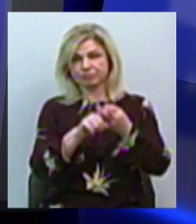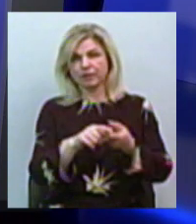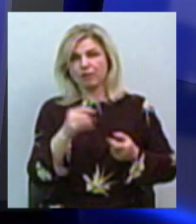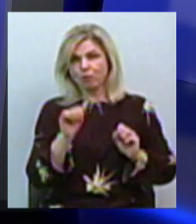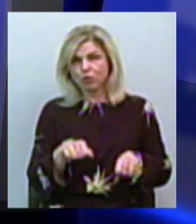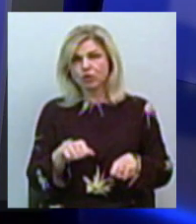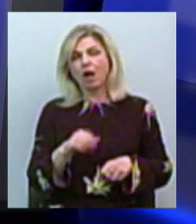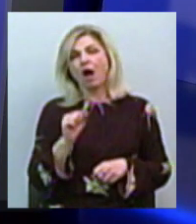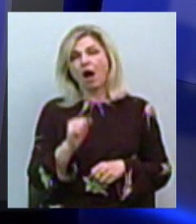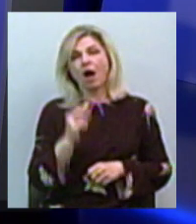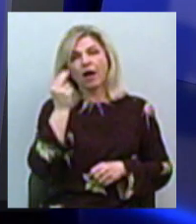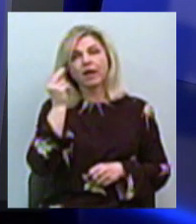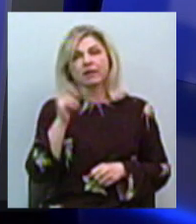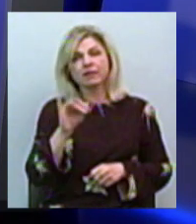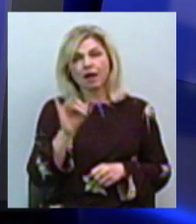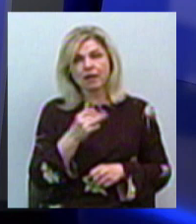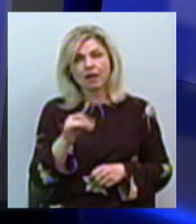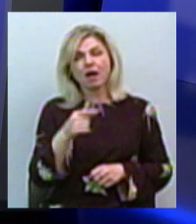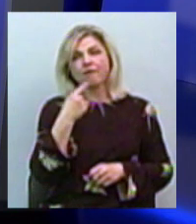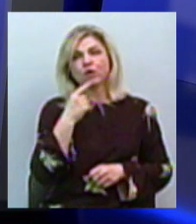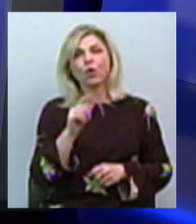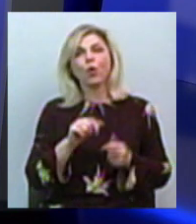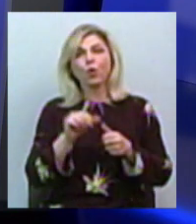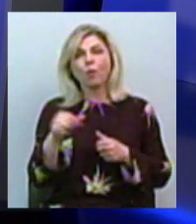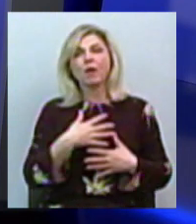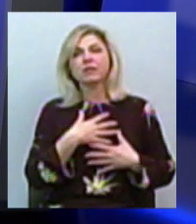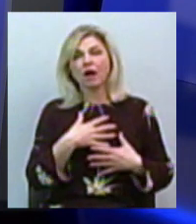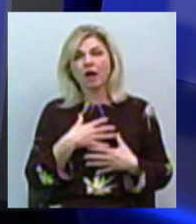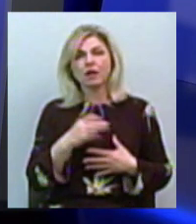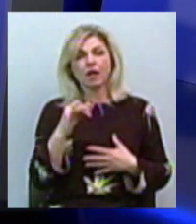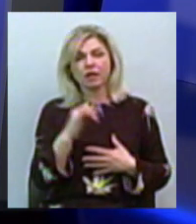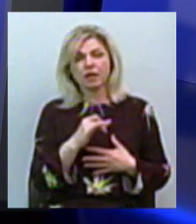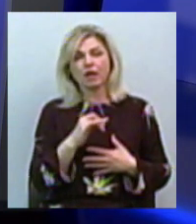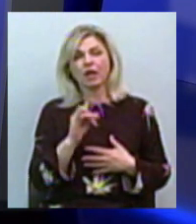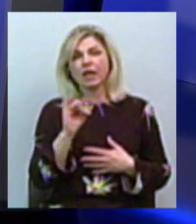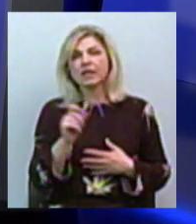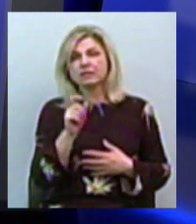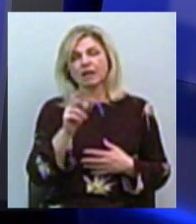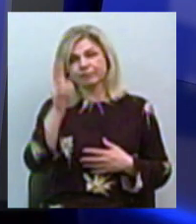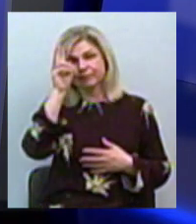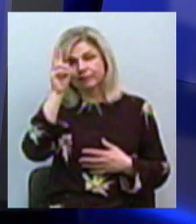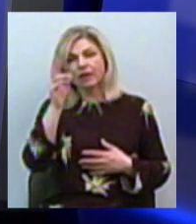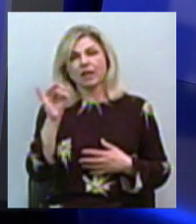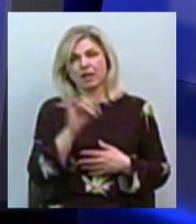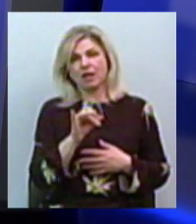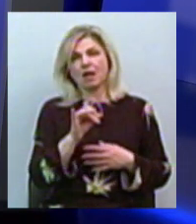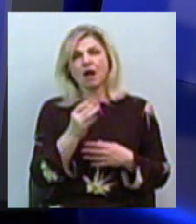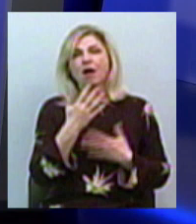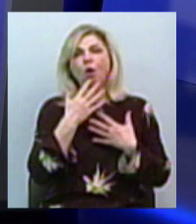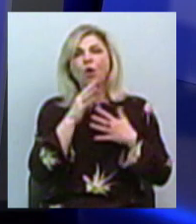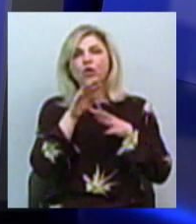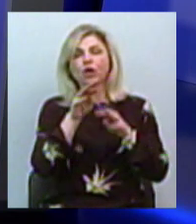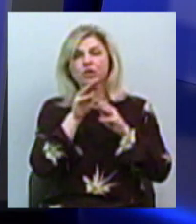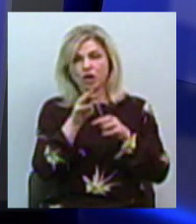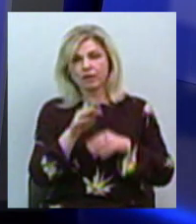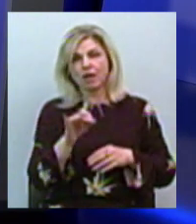що крім повітряно-крапельного, він ще передається фекально-оральним шляхом. Це саме з цим пов'язане